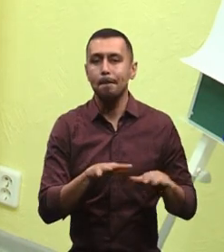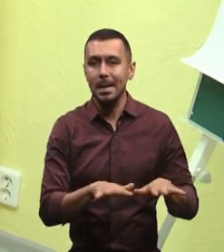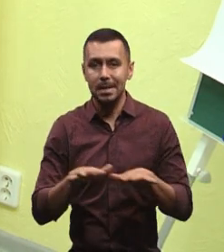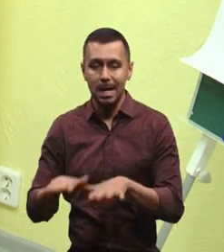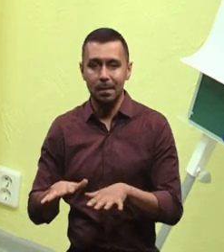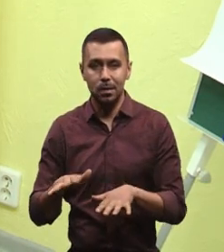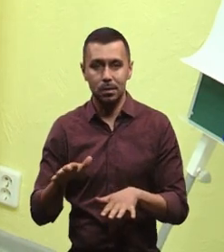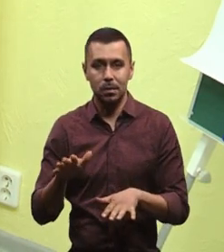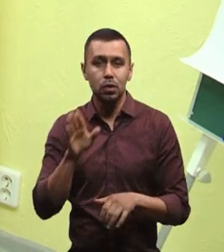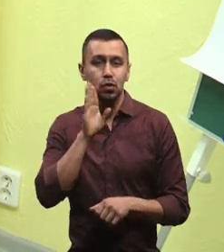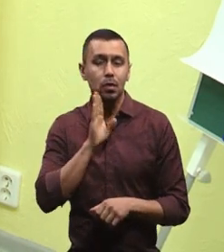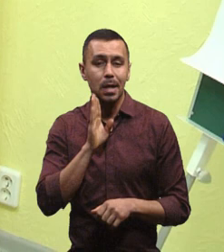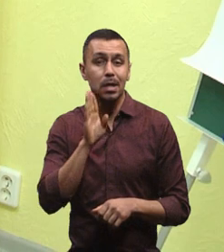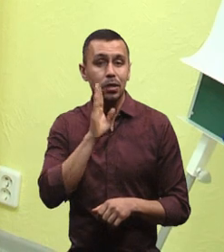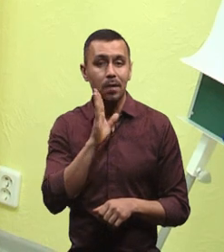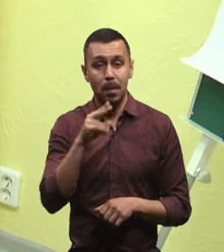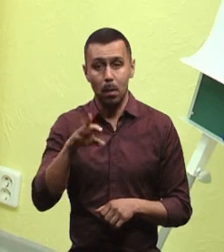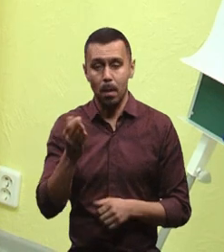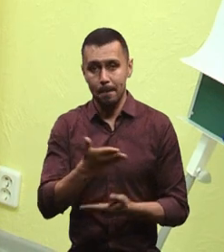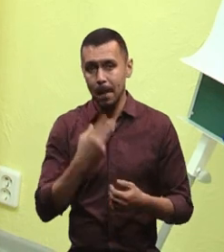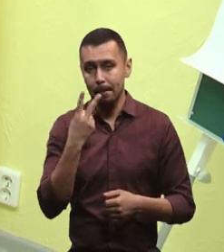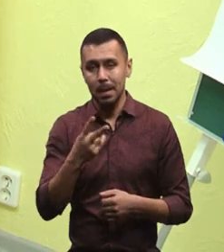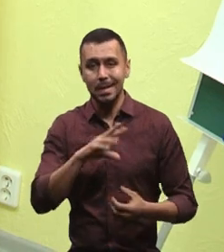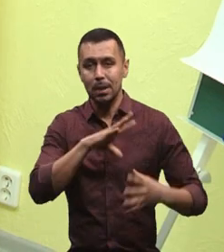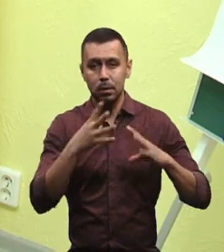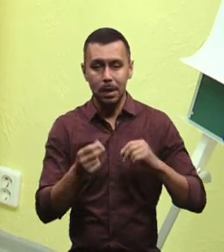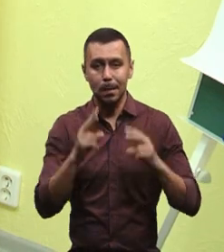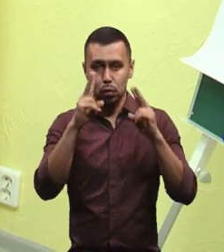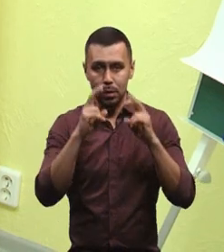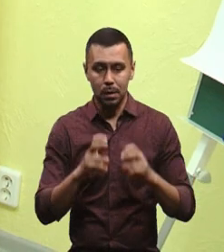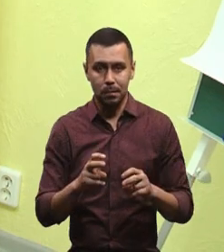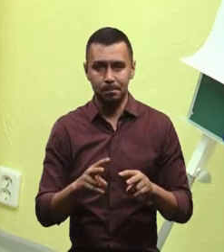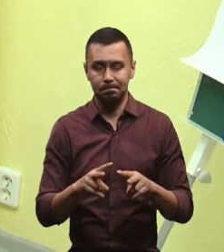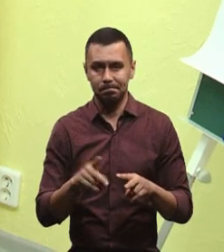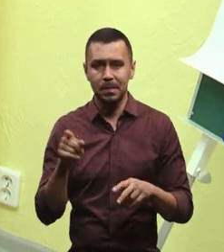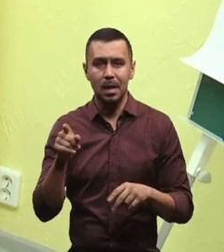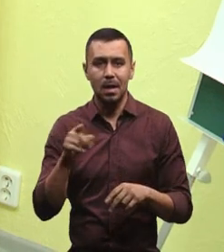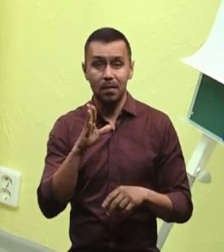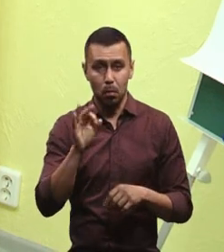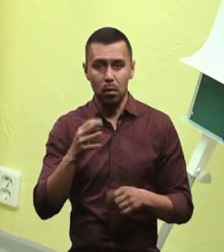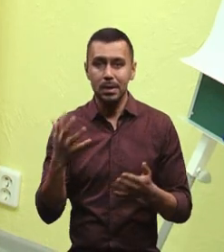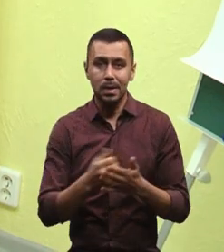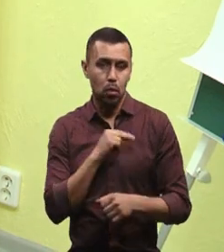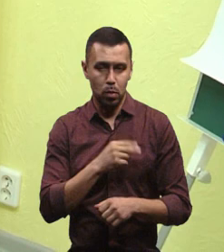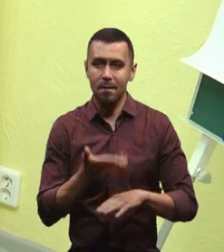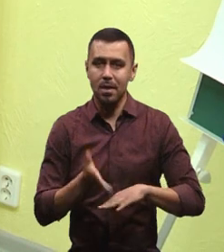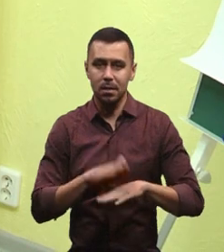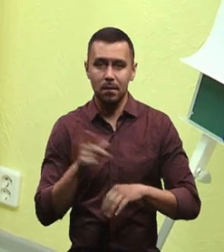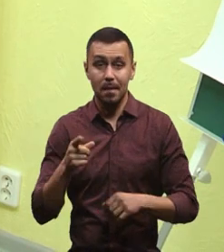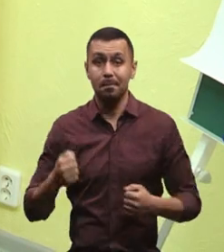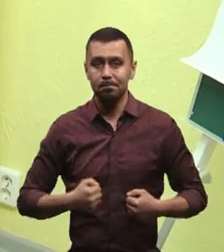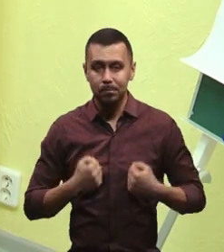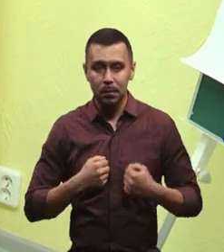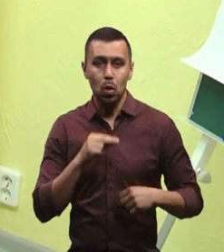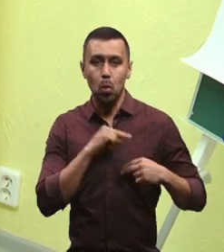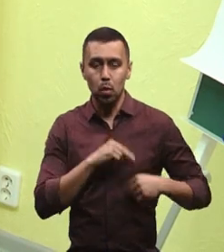і жінки ВПО, ми, як ми бачили, за результатами дослідження все-таки їм важче. Вони прагнуть